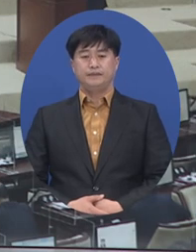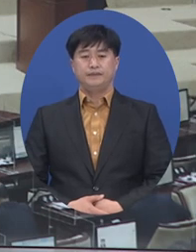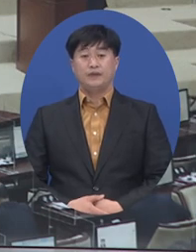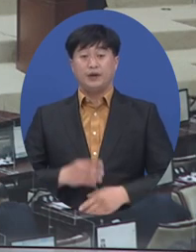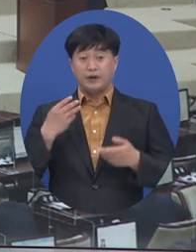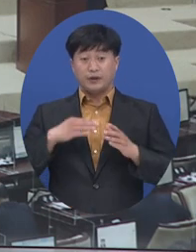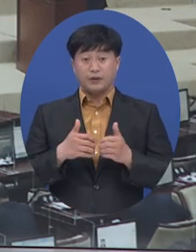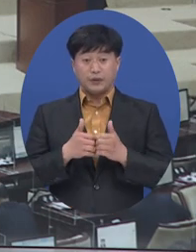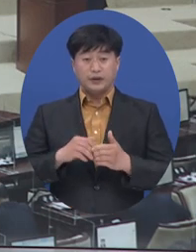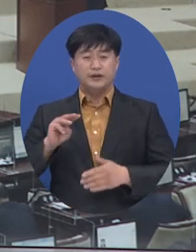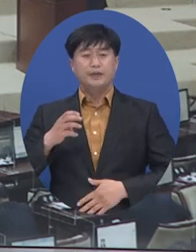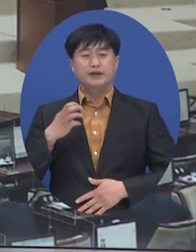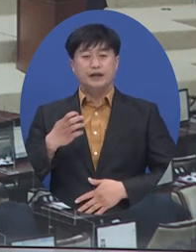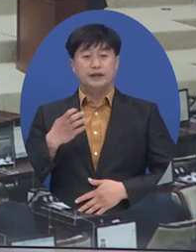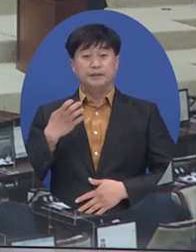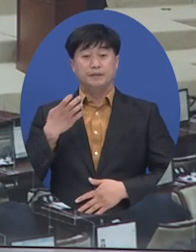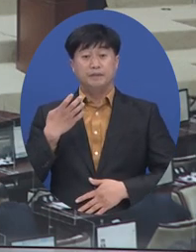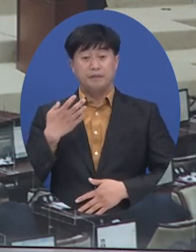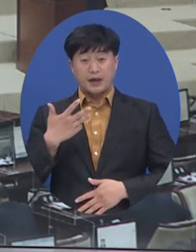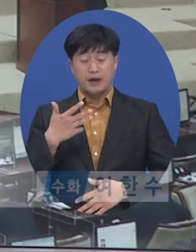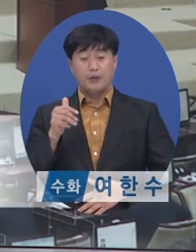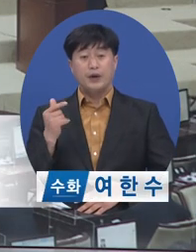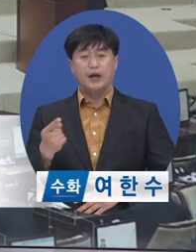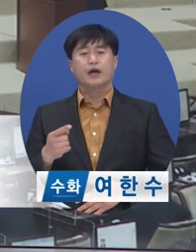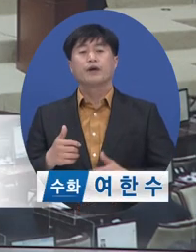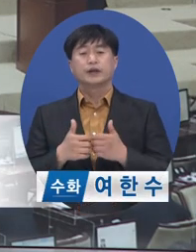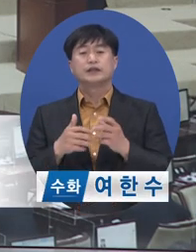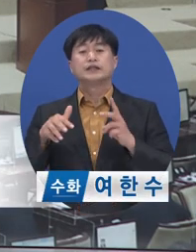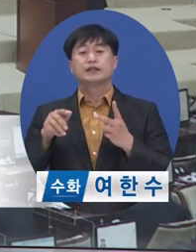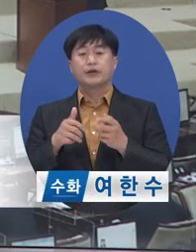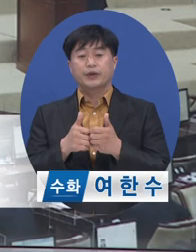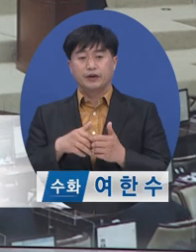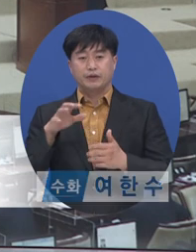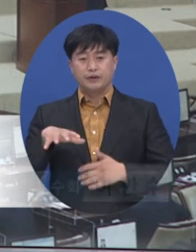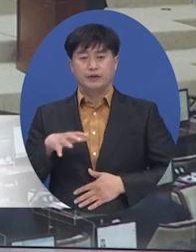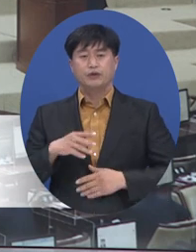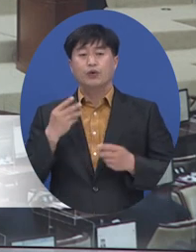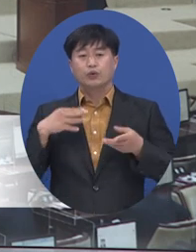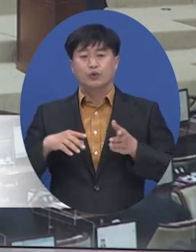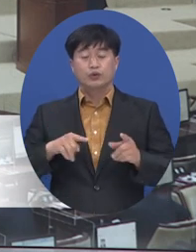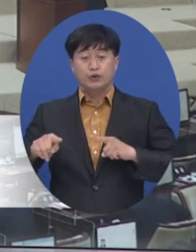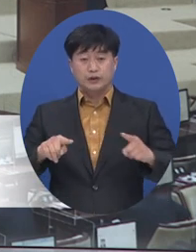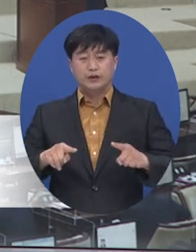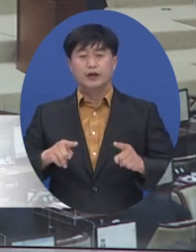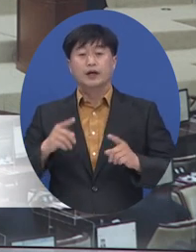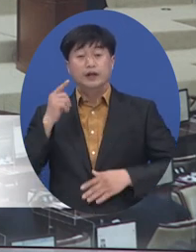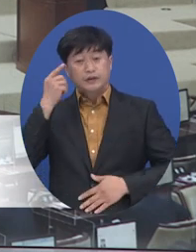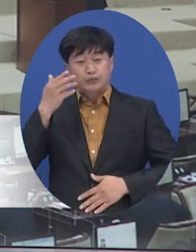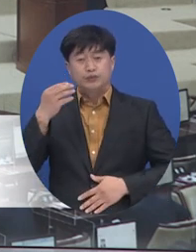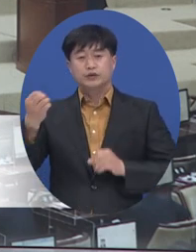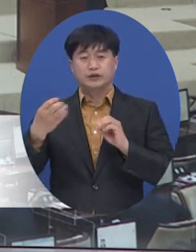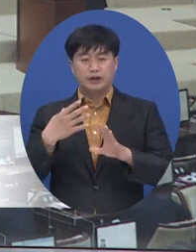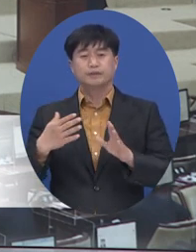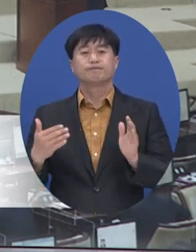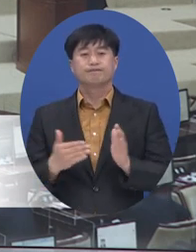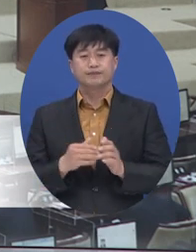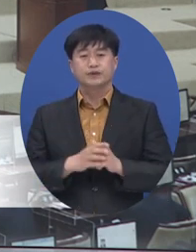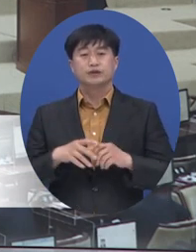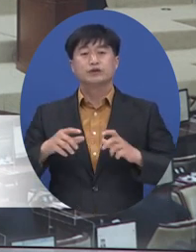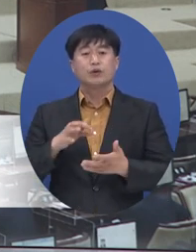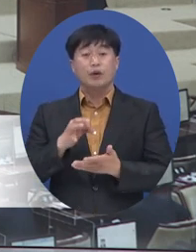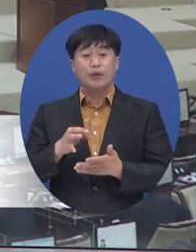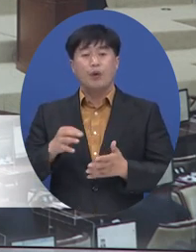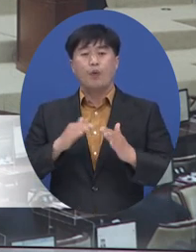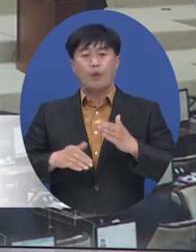경기도의회 제 348회 정례회 2차 본회의에서 는 도저히 관한 일문일답 이 이루어졌습니다 지역화폐 와